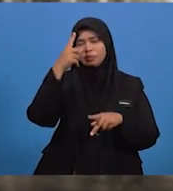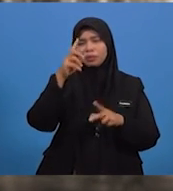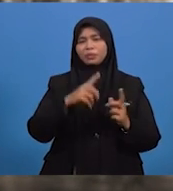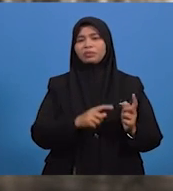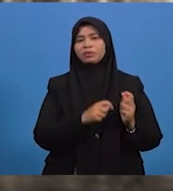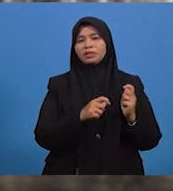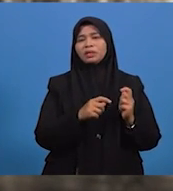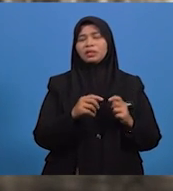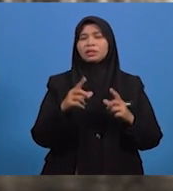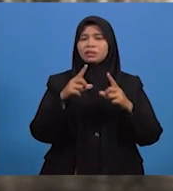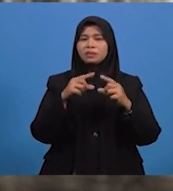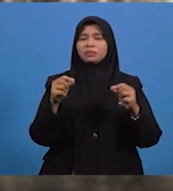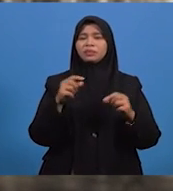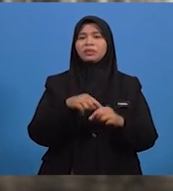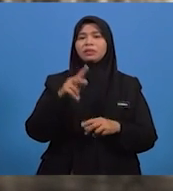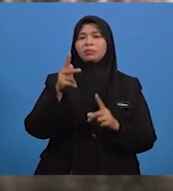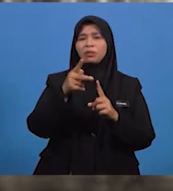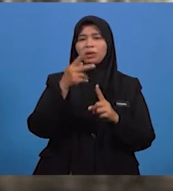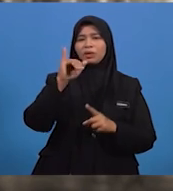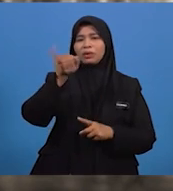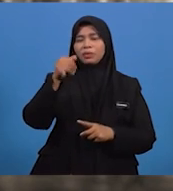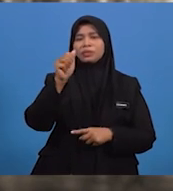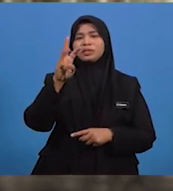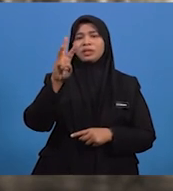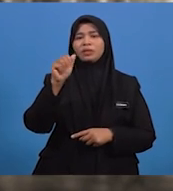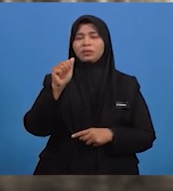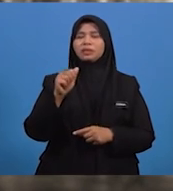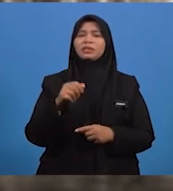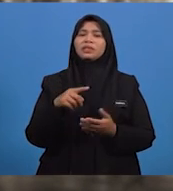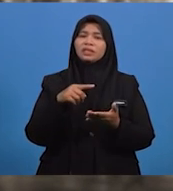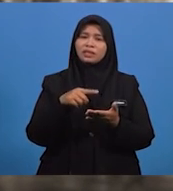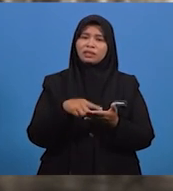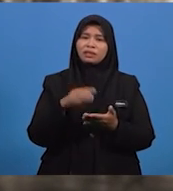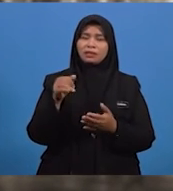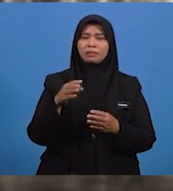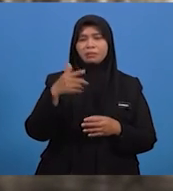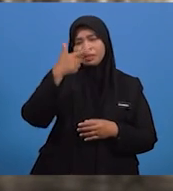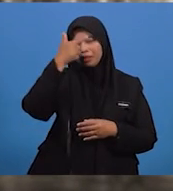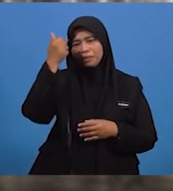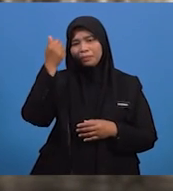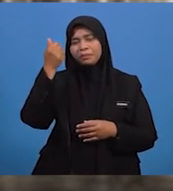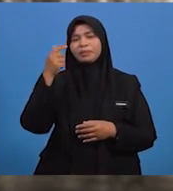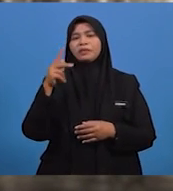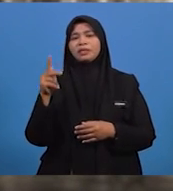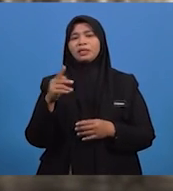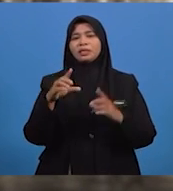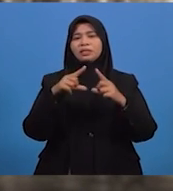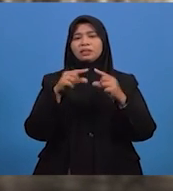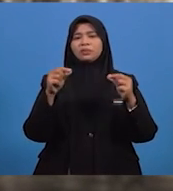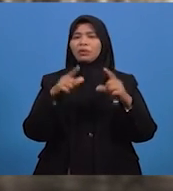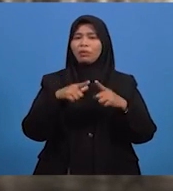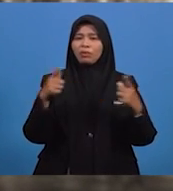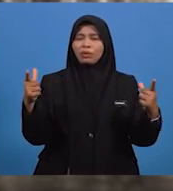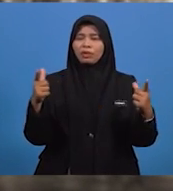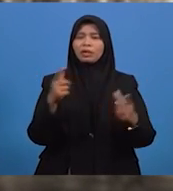tentera Jepun di Pulau Jawa. Jadi, inilah yang menyebabkan Jepun meluaskan